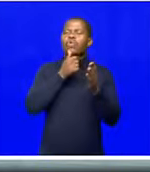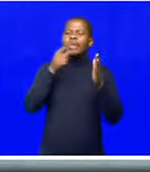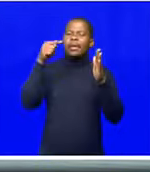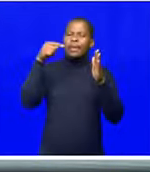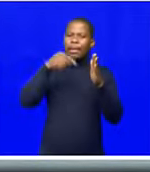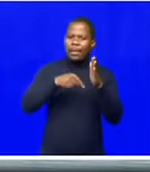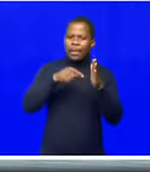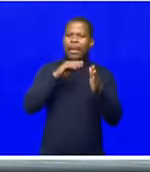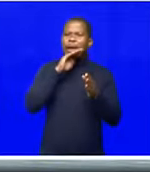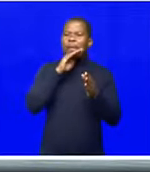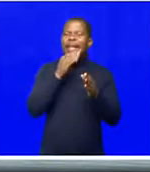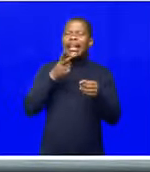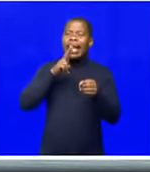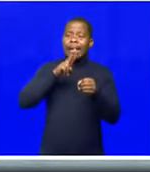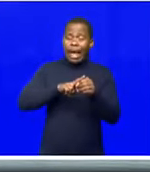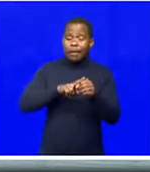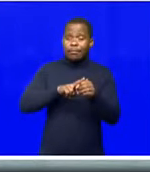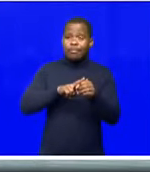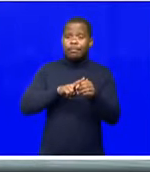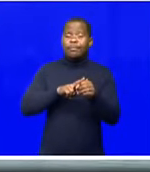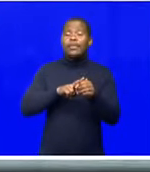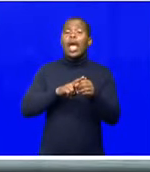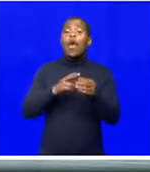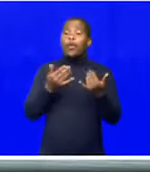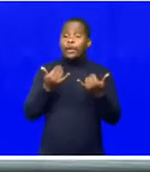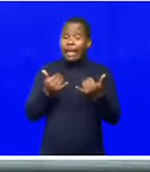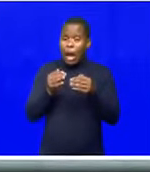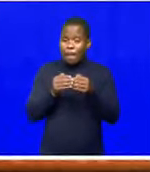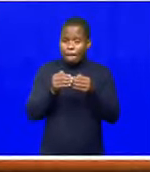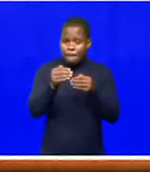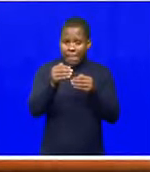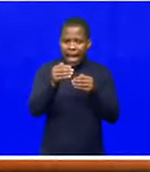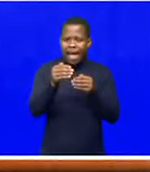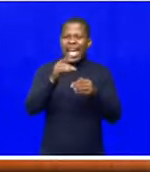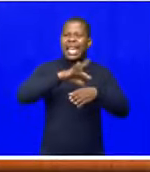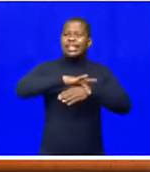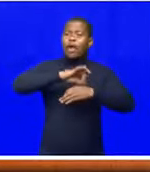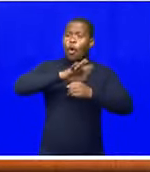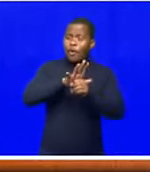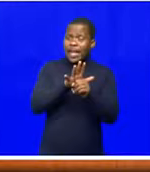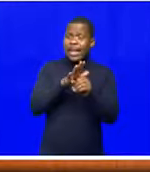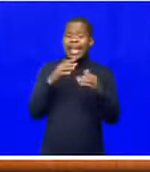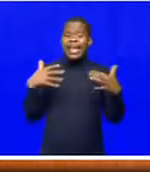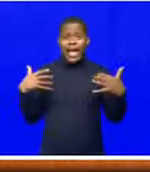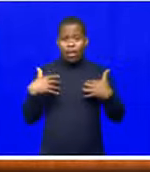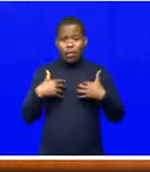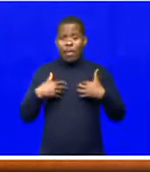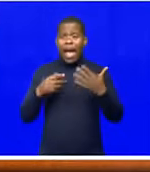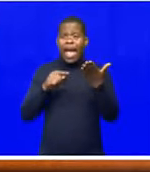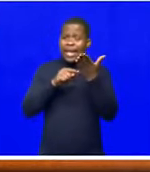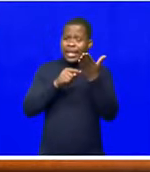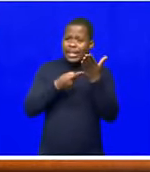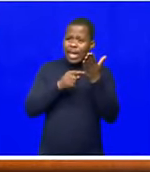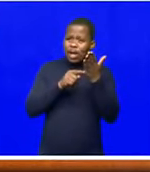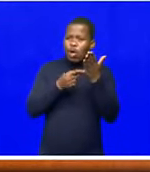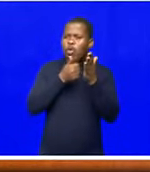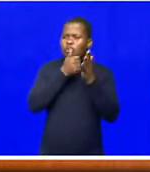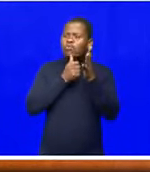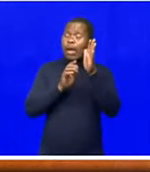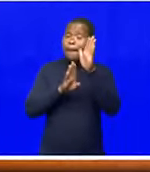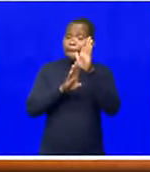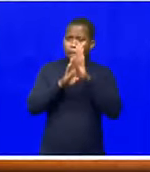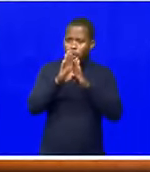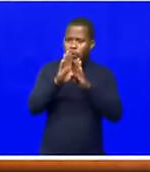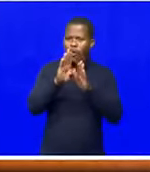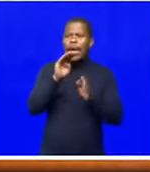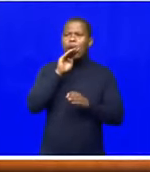ethu. So nasibuka lesimo lesibhekene naso sabo COVID-19 siyasibona lesizinga sekuthi